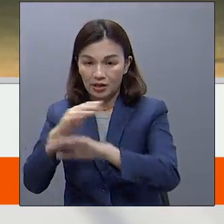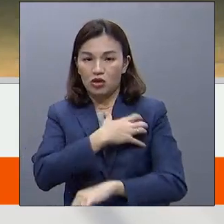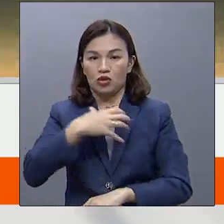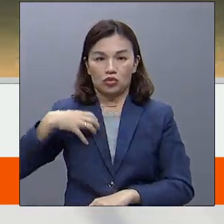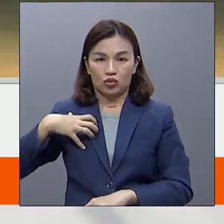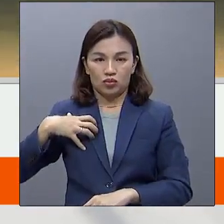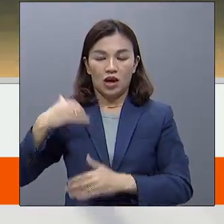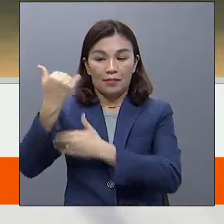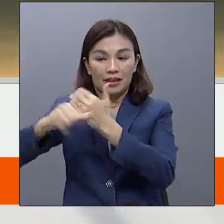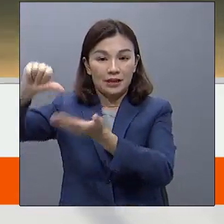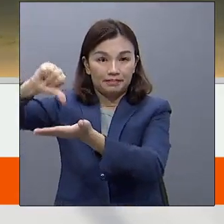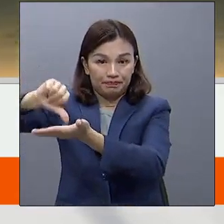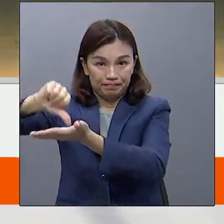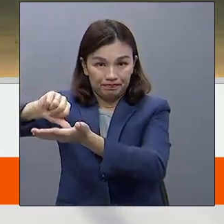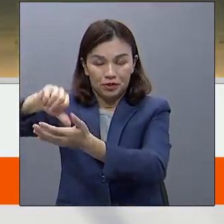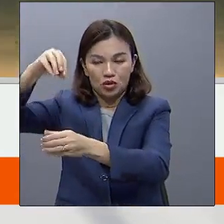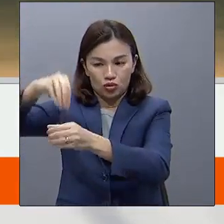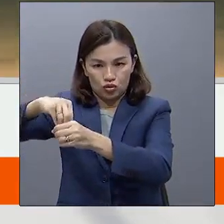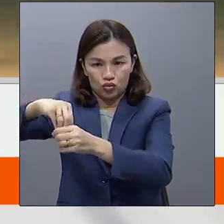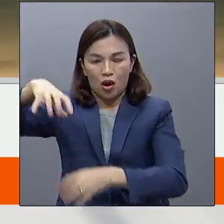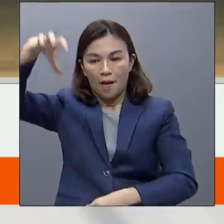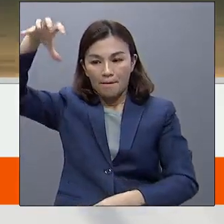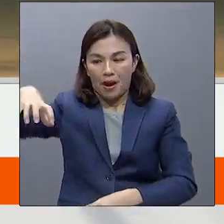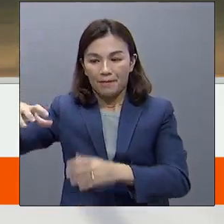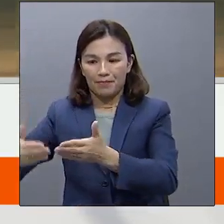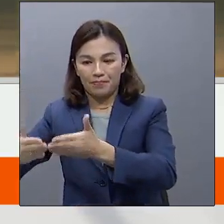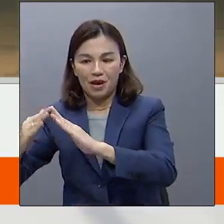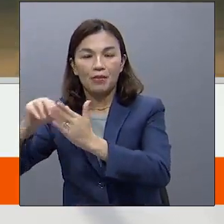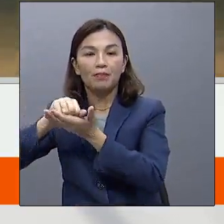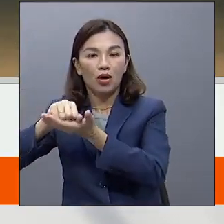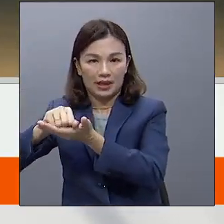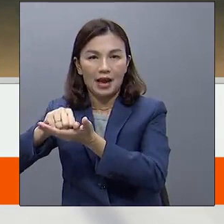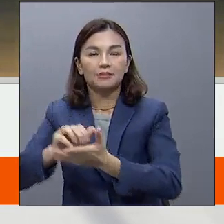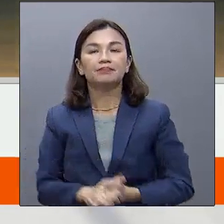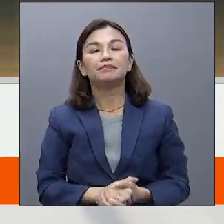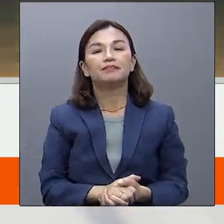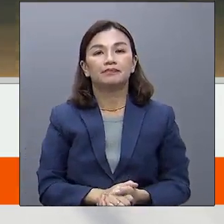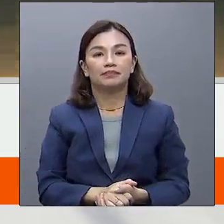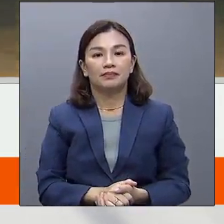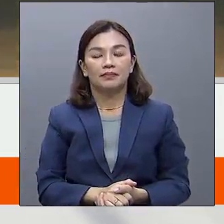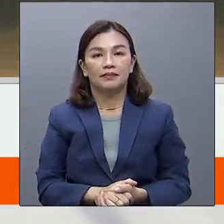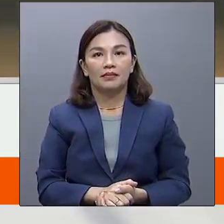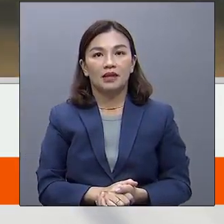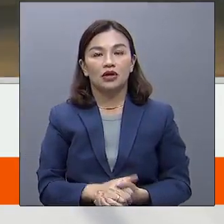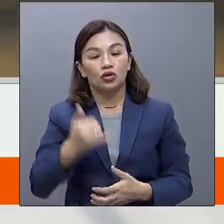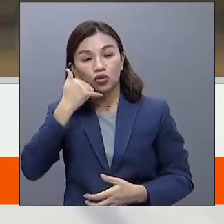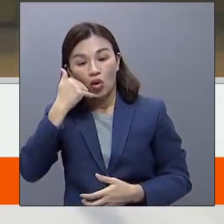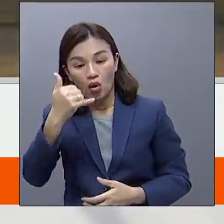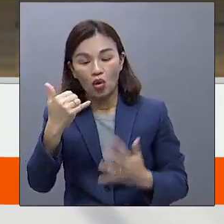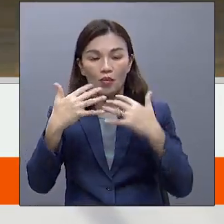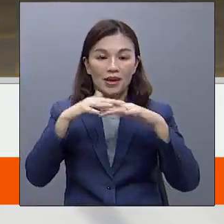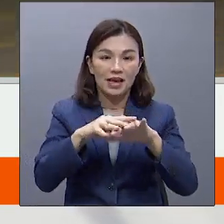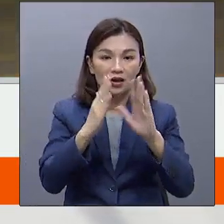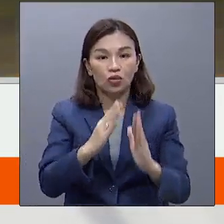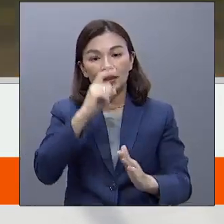สัปดาห์ซึ่งตั้งตั้งฐานบัญชาการอยู่ที่ๆเมืองขอก็ติดต่อกันอยู่ตลอดเพื่อจะเช็คยอด